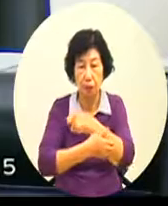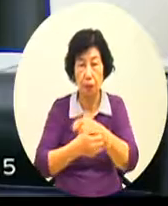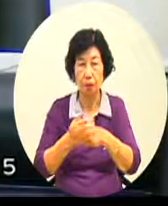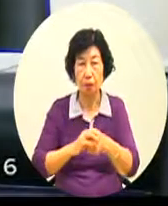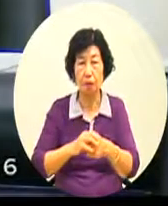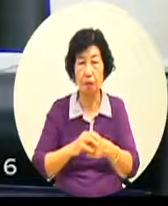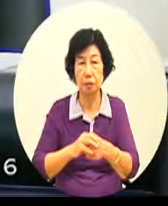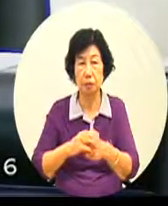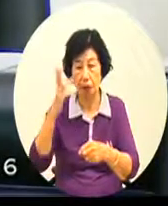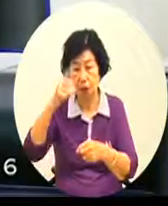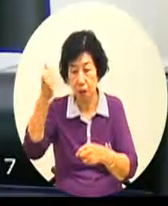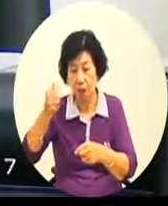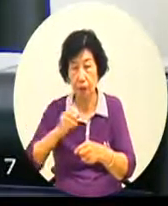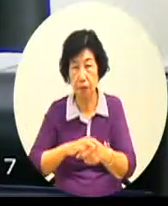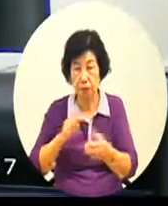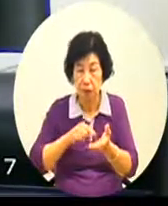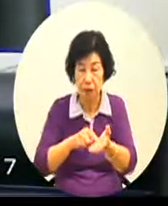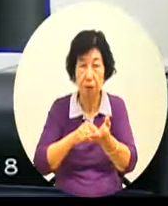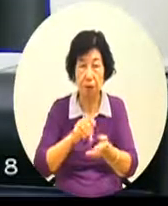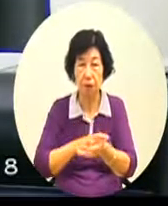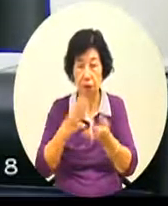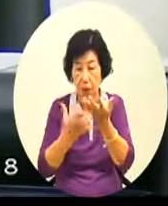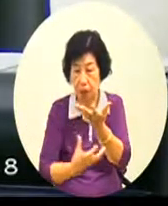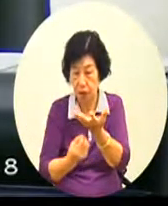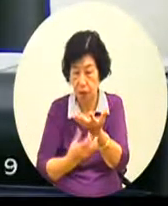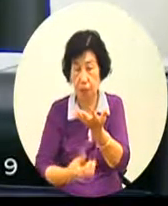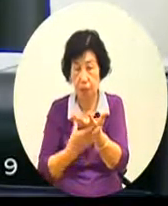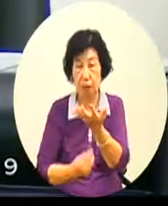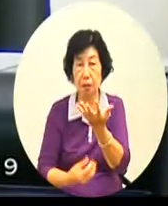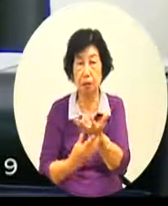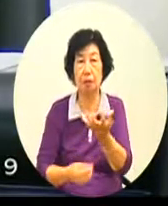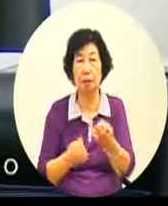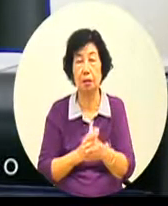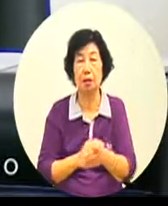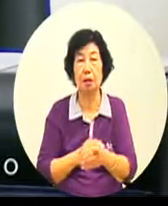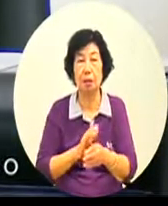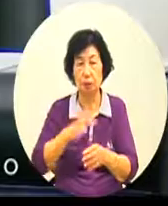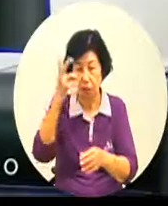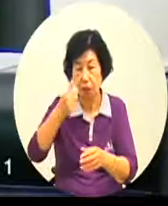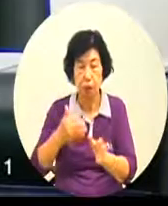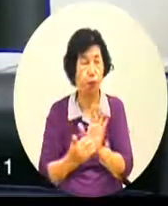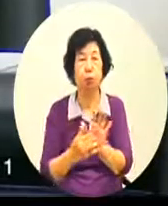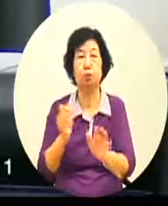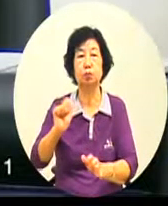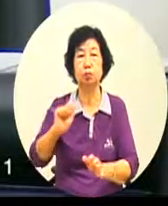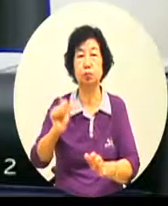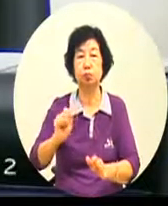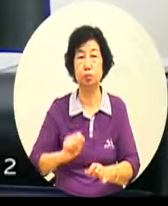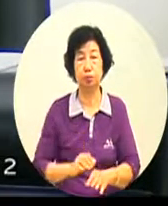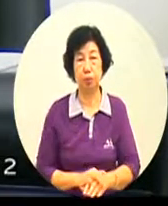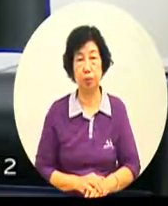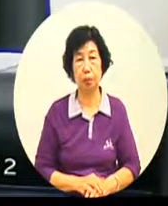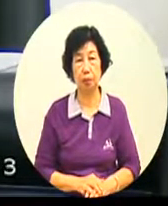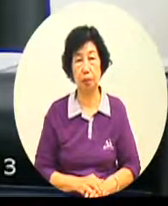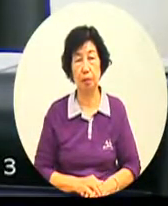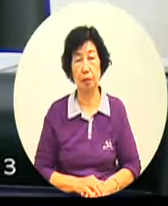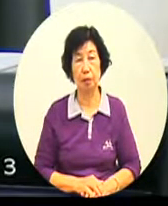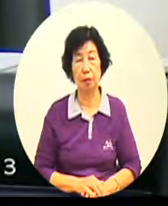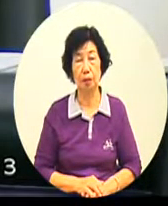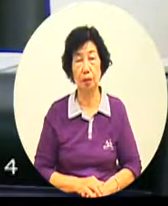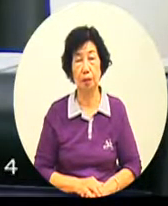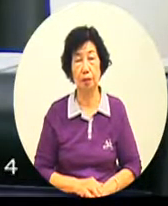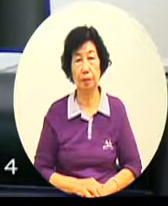勤影印本等，不可以或者副本是不雇主是不可以拒绝的。那我接着直接到重点